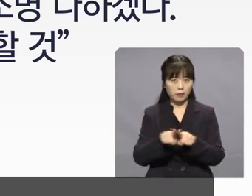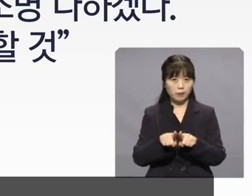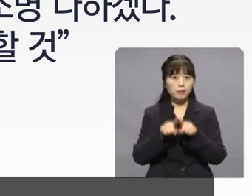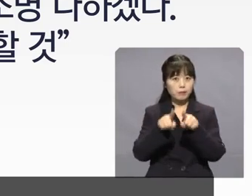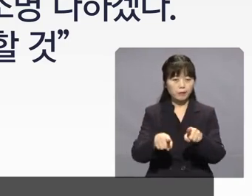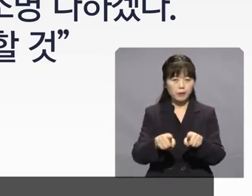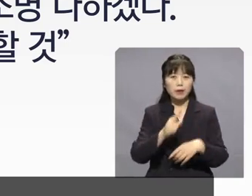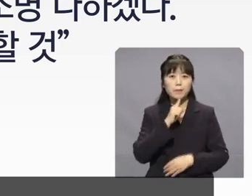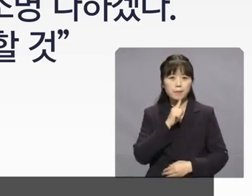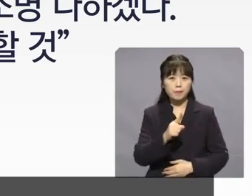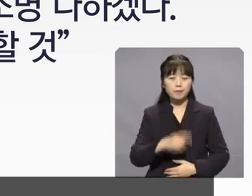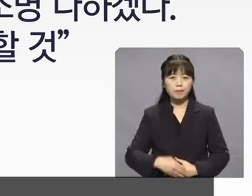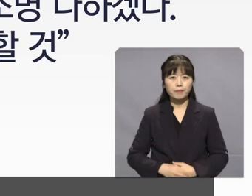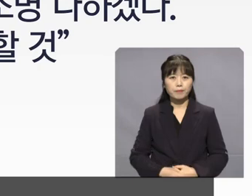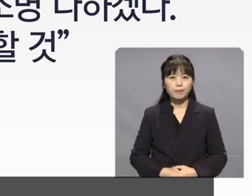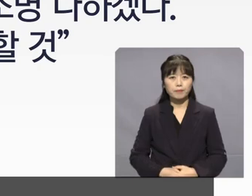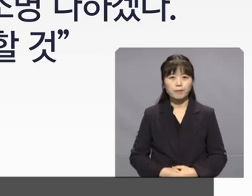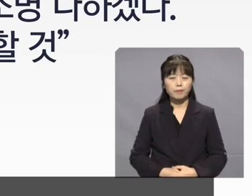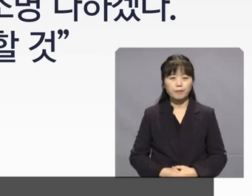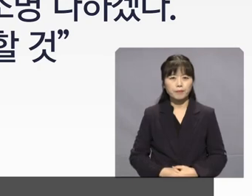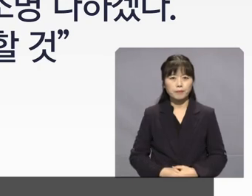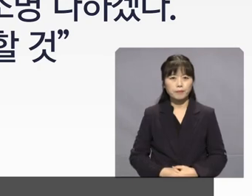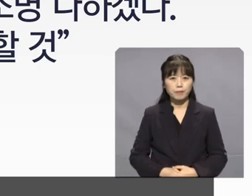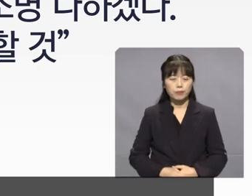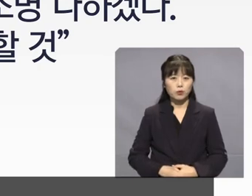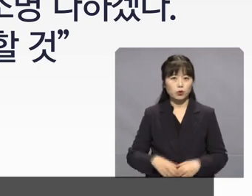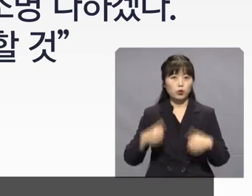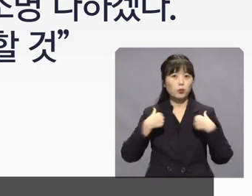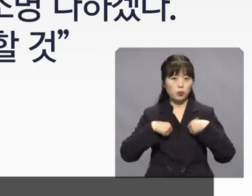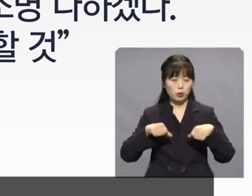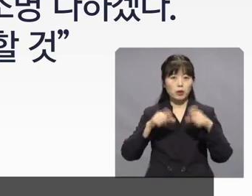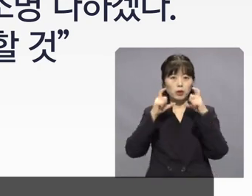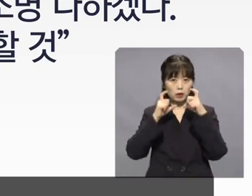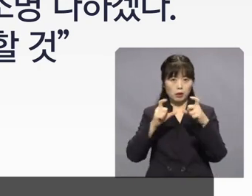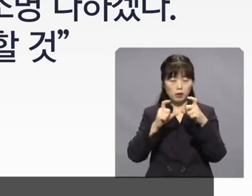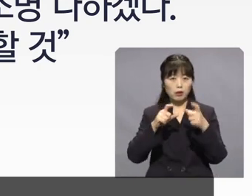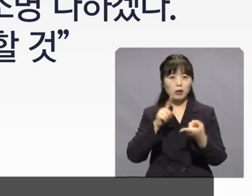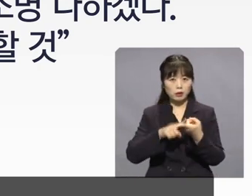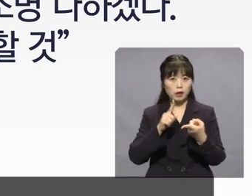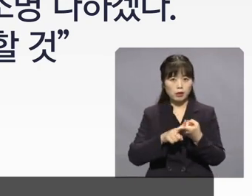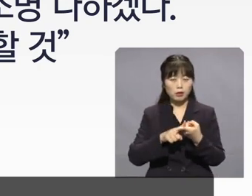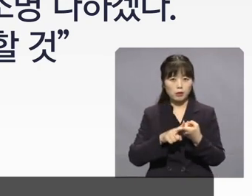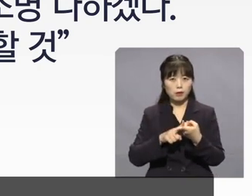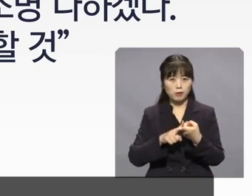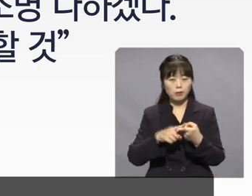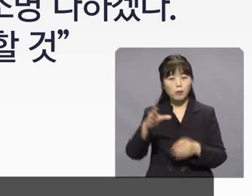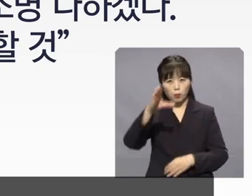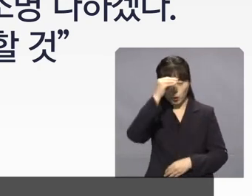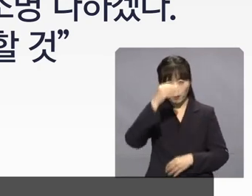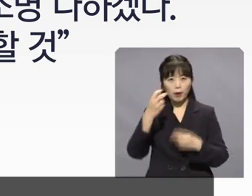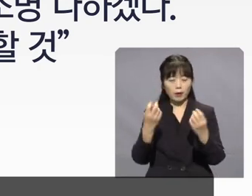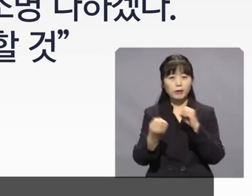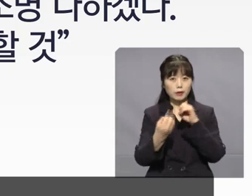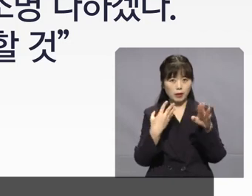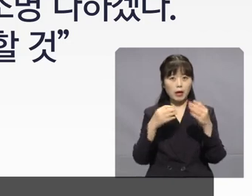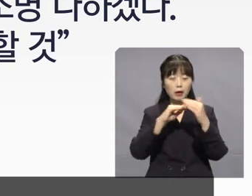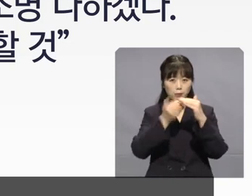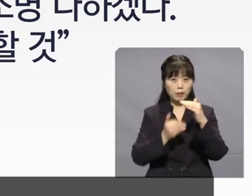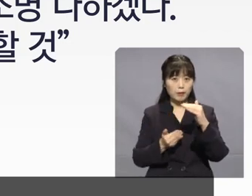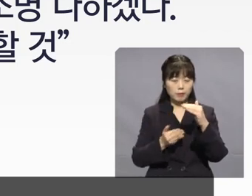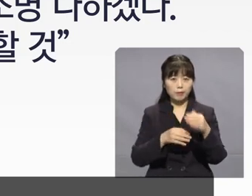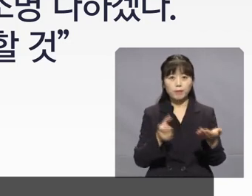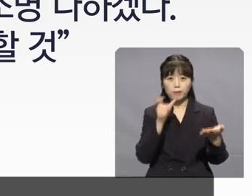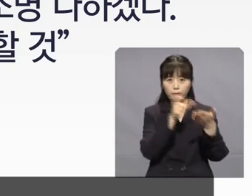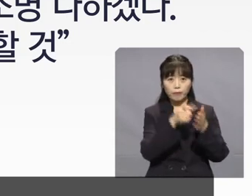함께 할 것이다 이렇게 얘기했습니다 자 일단 뭐 불출마 선언으로는 모범다방 같은 내용을 sns에